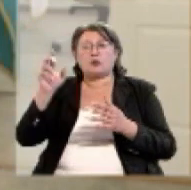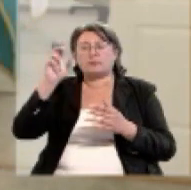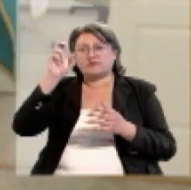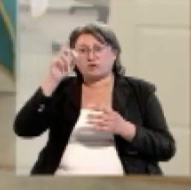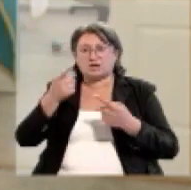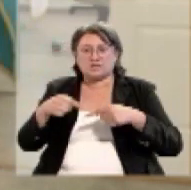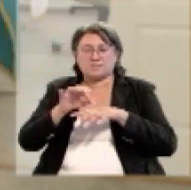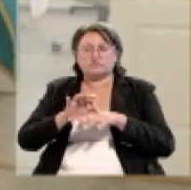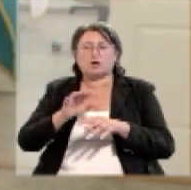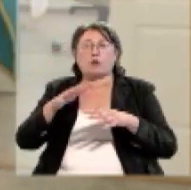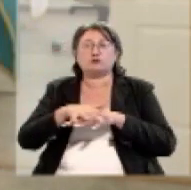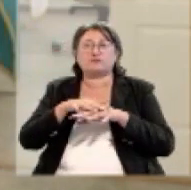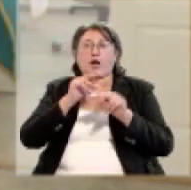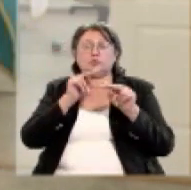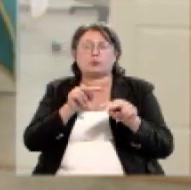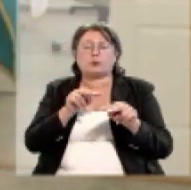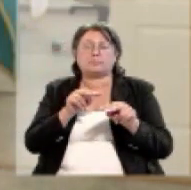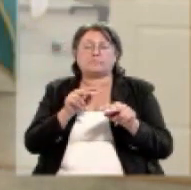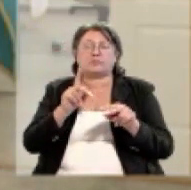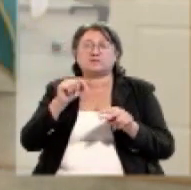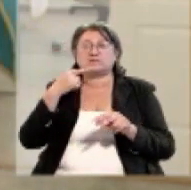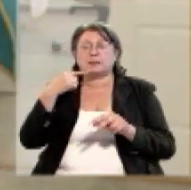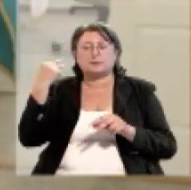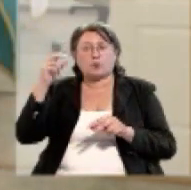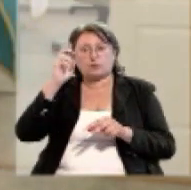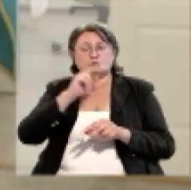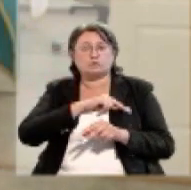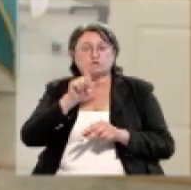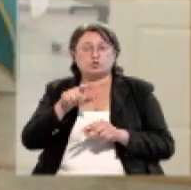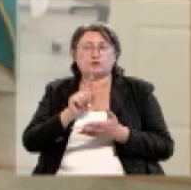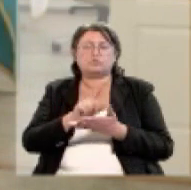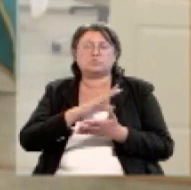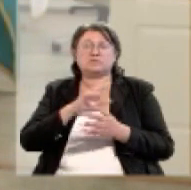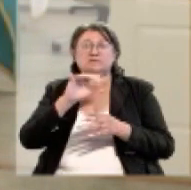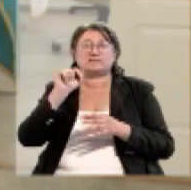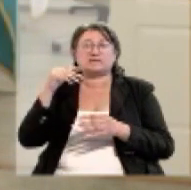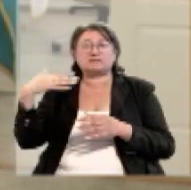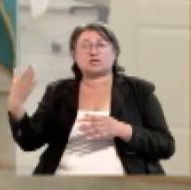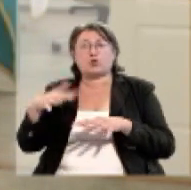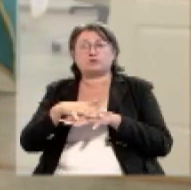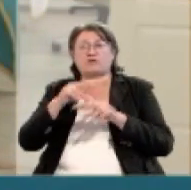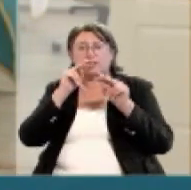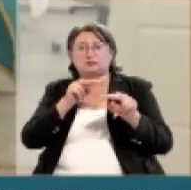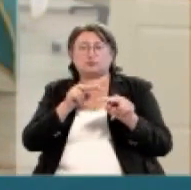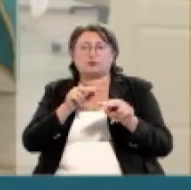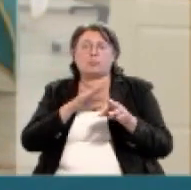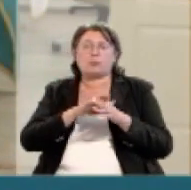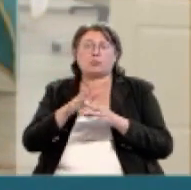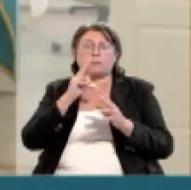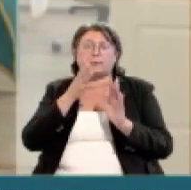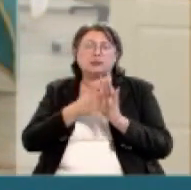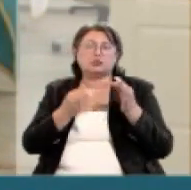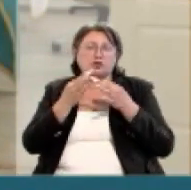меры. Это коррупцияны болдырмау үшін мемлекеттік органдар тарапынан қоғамдық бақылау жұмыстары жүргізілуде. Президент айтқандай,